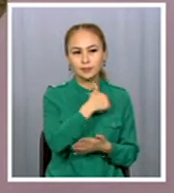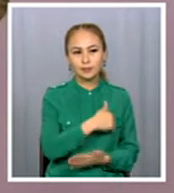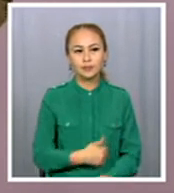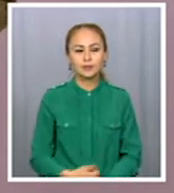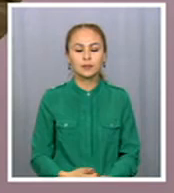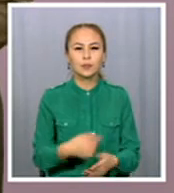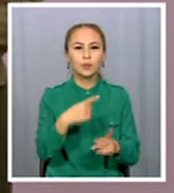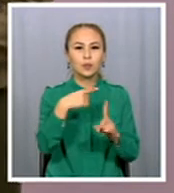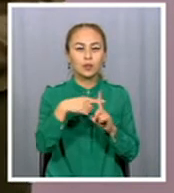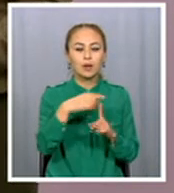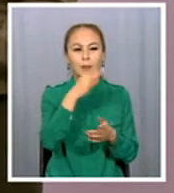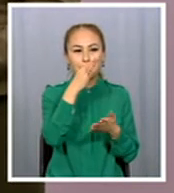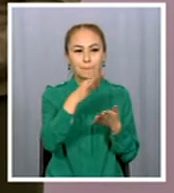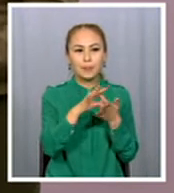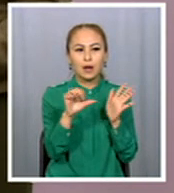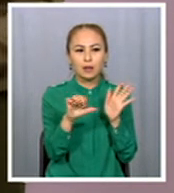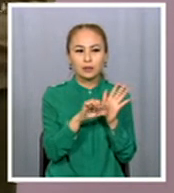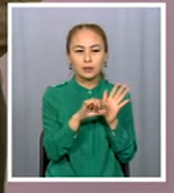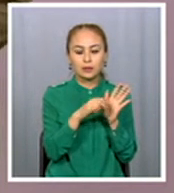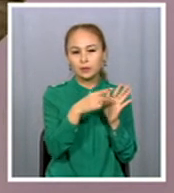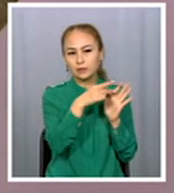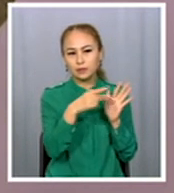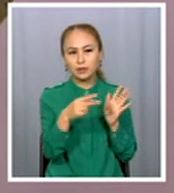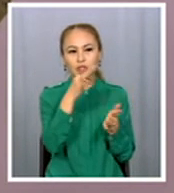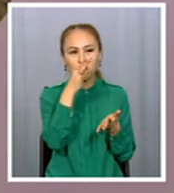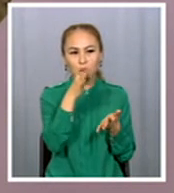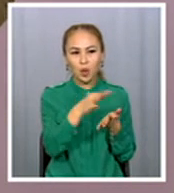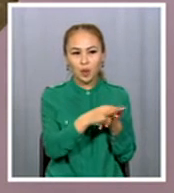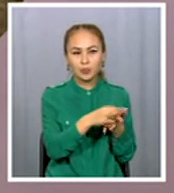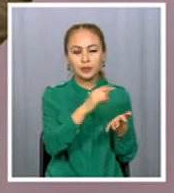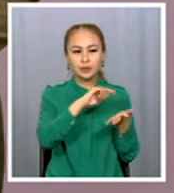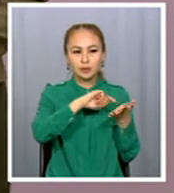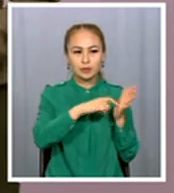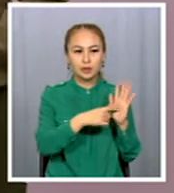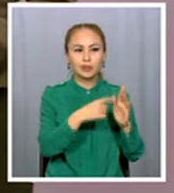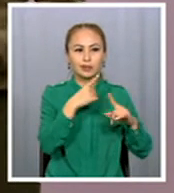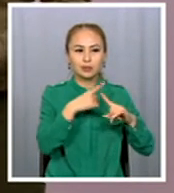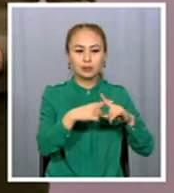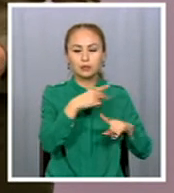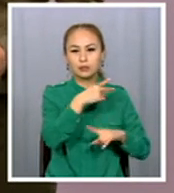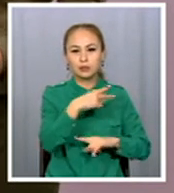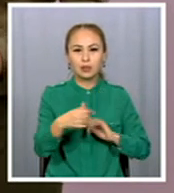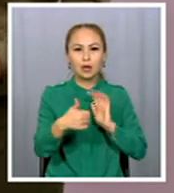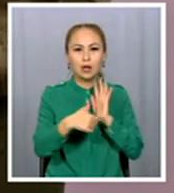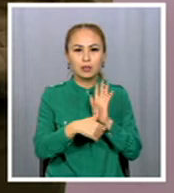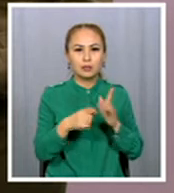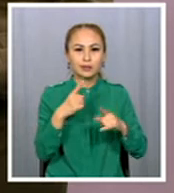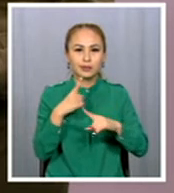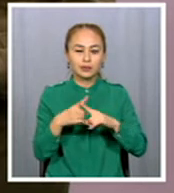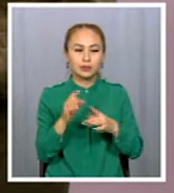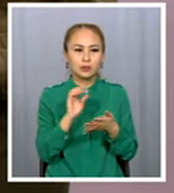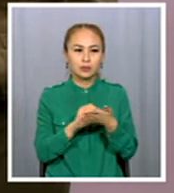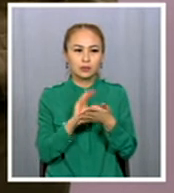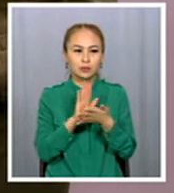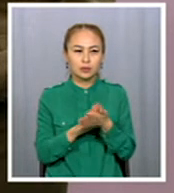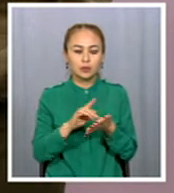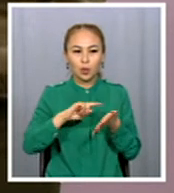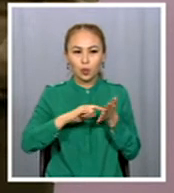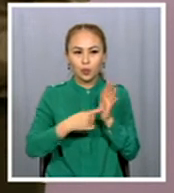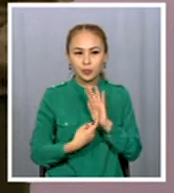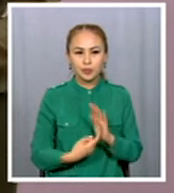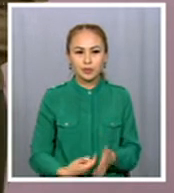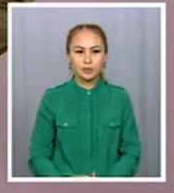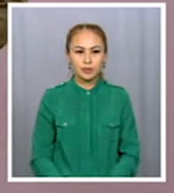мәні 6-ға тең, яғни жауабы 6 саны мен X әрпінің көбейтіндісі